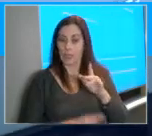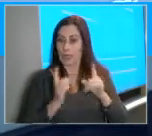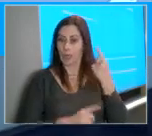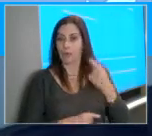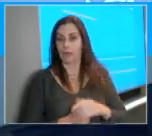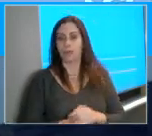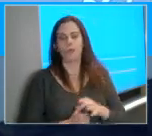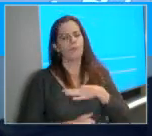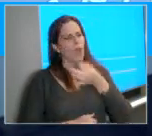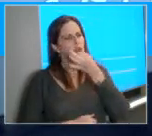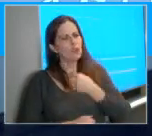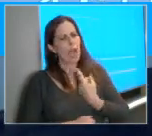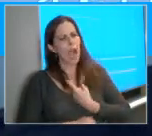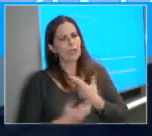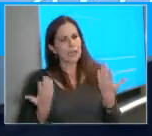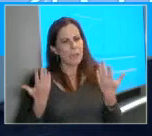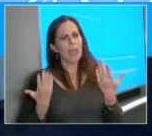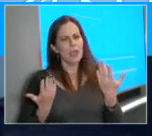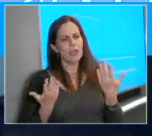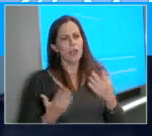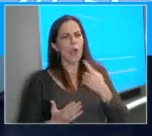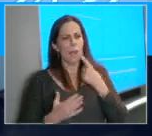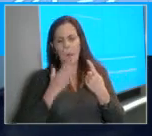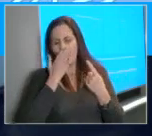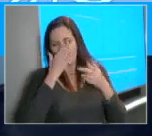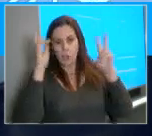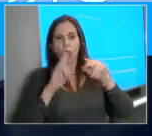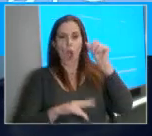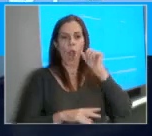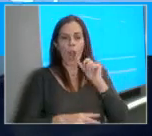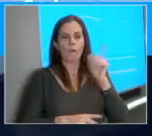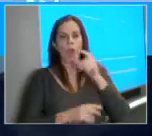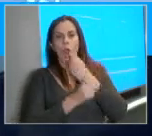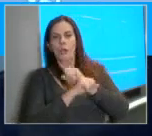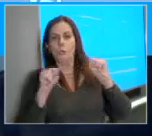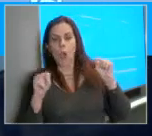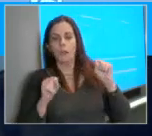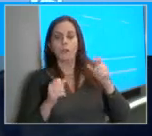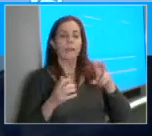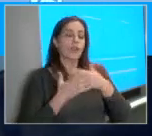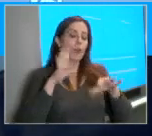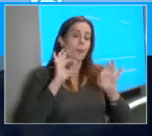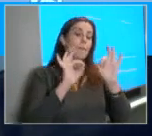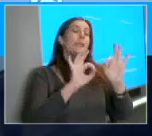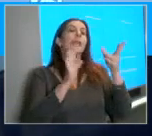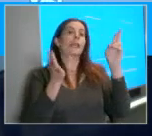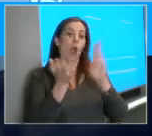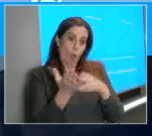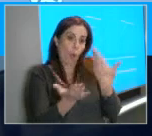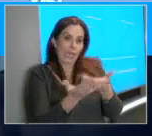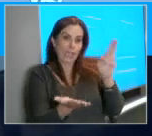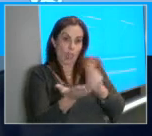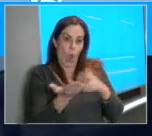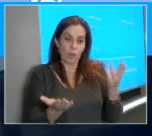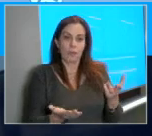יקרה. ואני שואל את עצמי רבה, כרי, כאילו אומרים שכחול לבן לא דמוקרטית, בגלל שאין שם בחירות, בסדר, נכון, זה עובדתית, זה